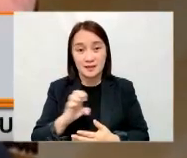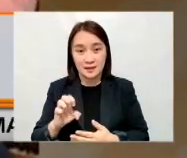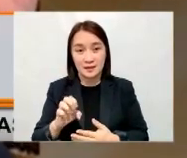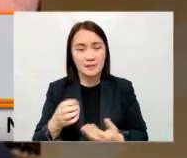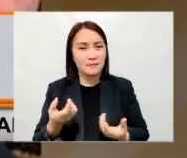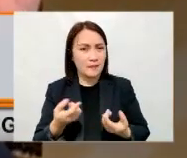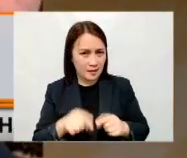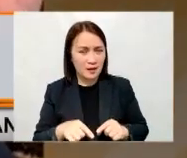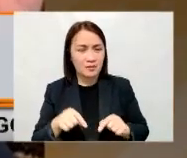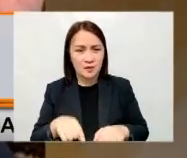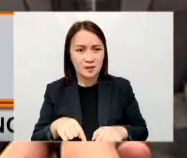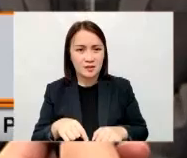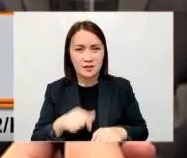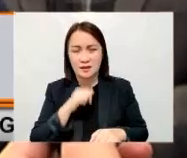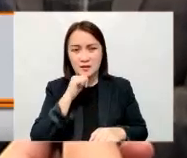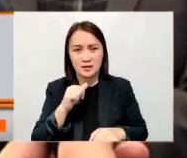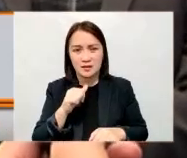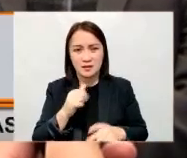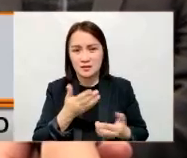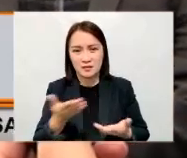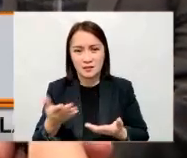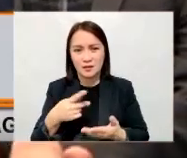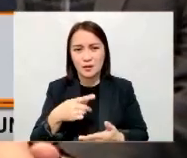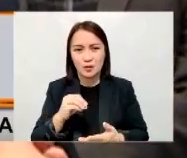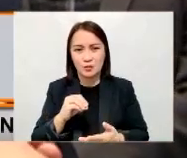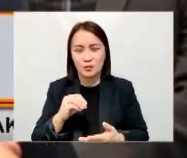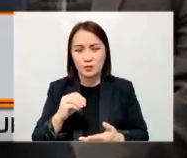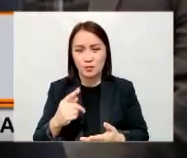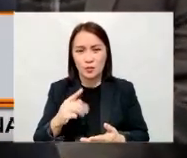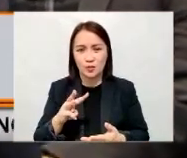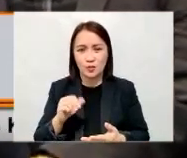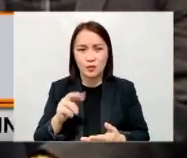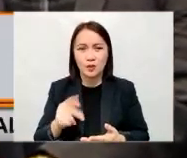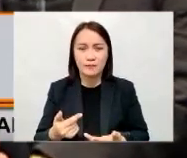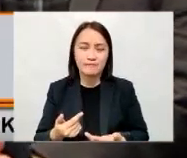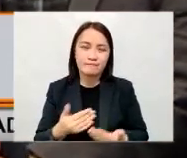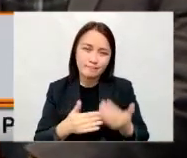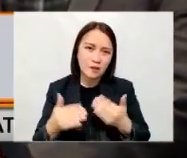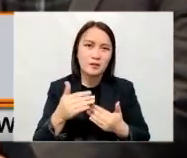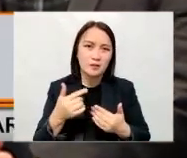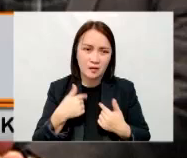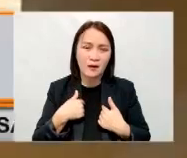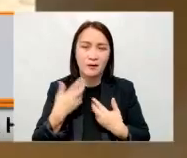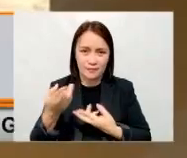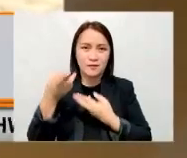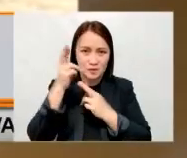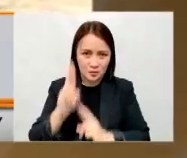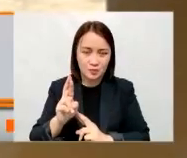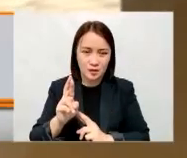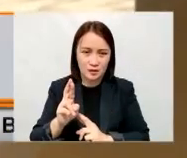sa kanila ay hindi niya hahamakin sa publiko si Pok Wang. First of all, above everything, I always have respect for the mother of my